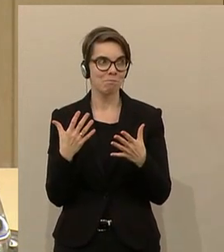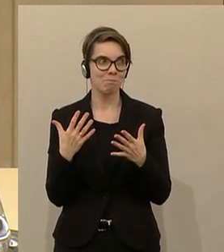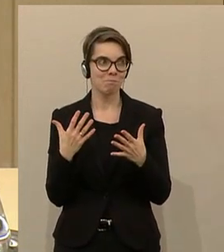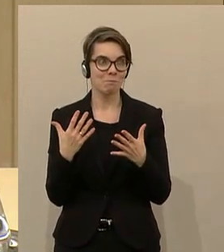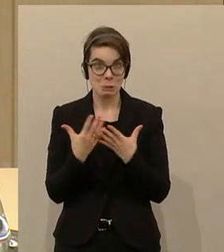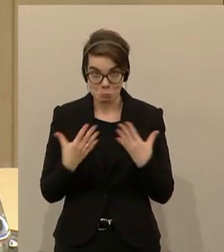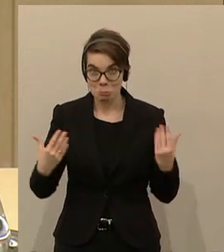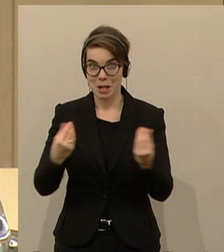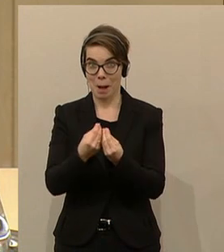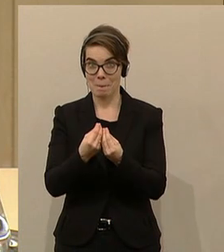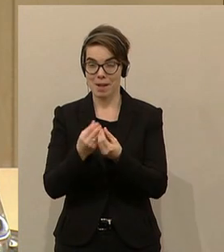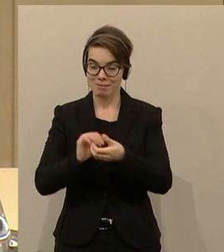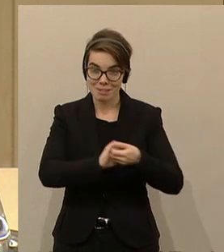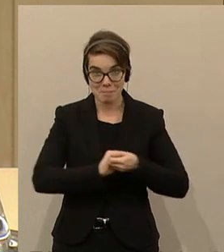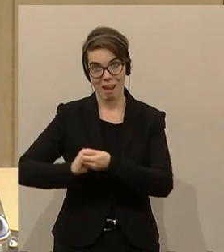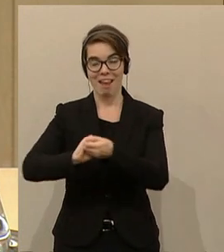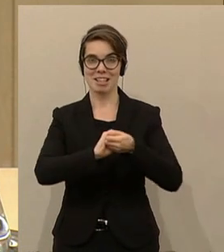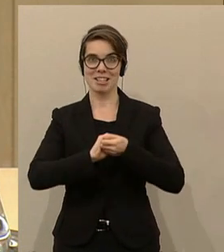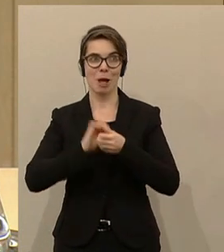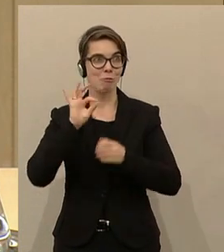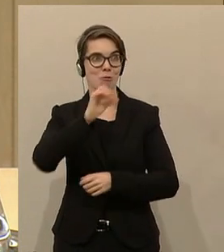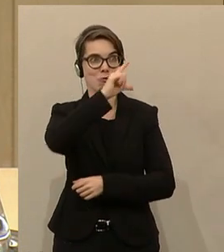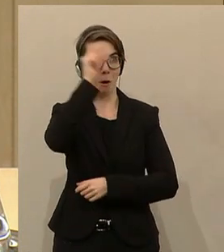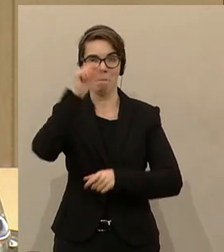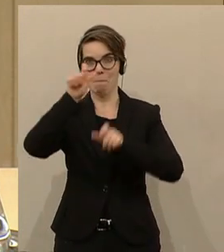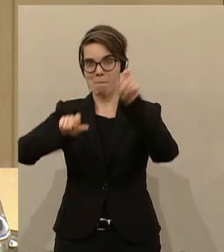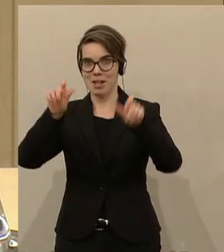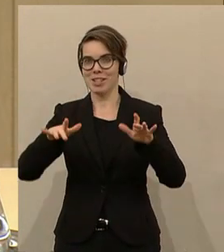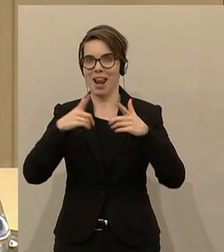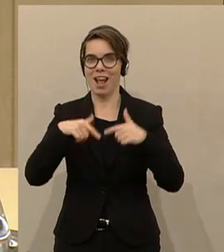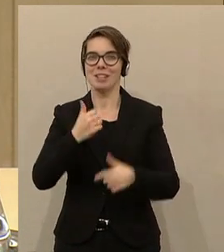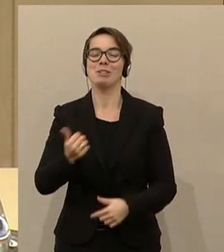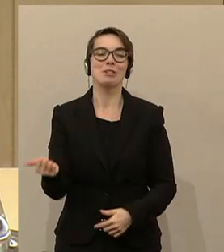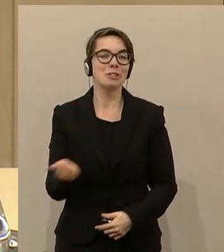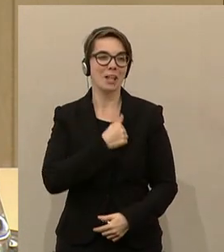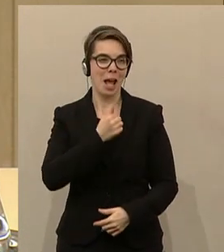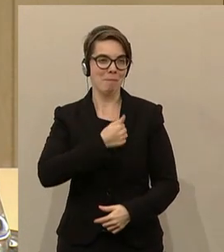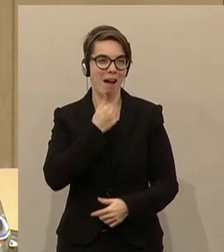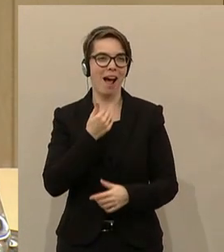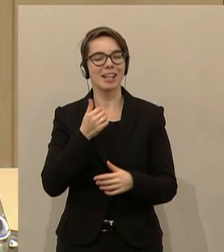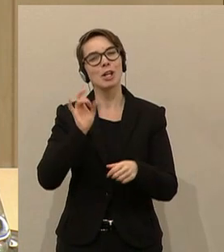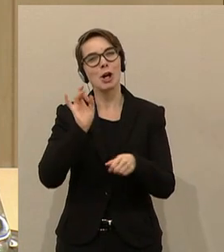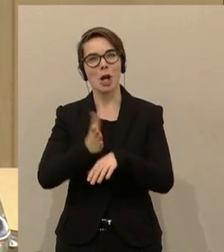werden wir zusammen gemeinsam arbeiten für die Menschen in diesem Land. Ein steirisches Glück auf!